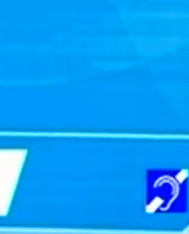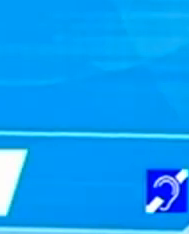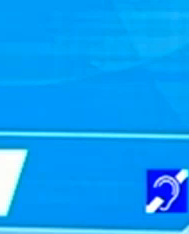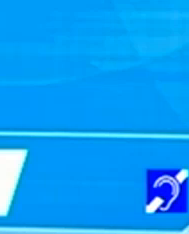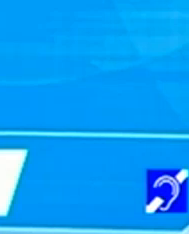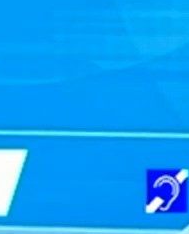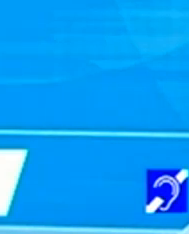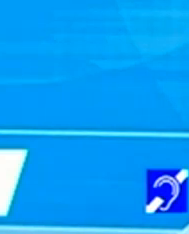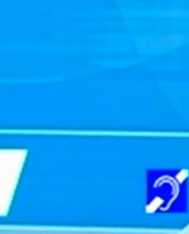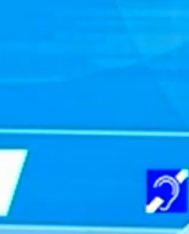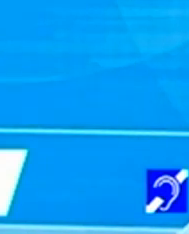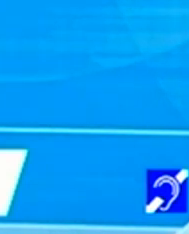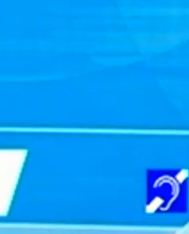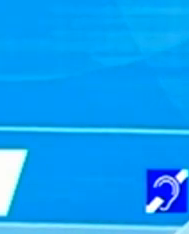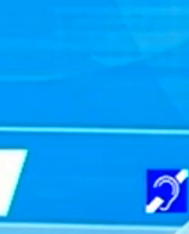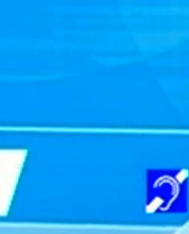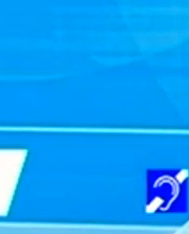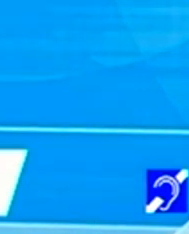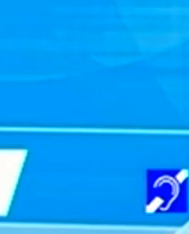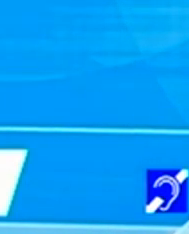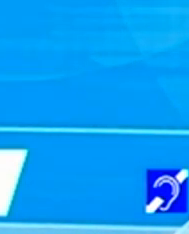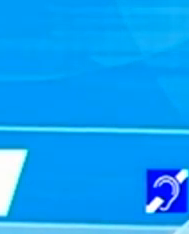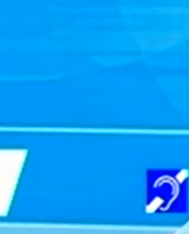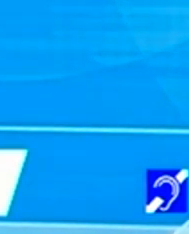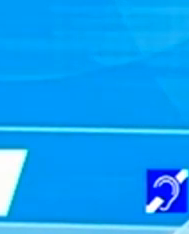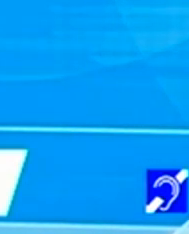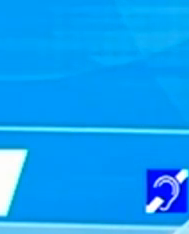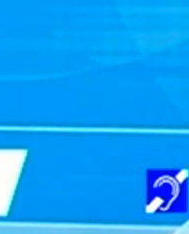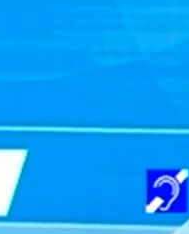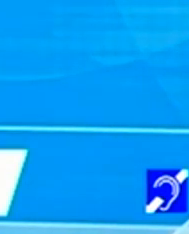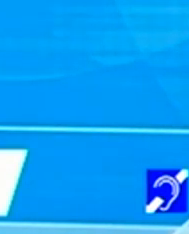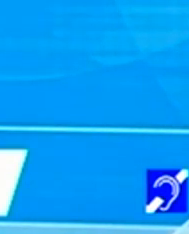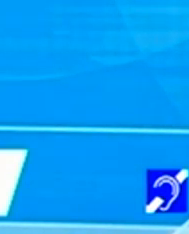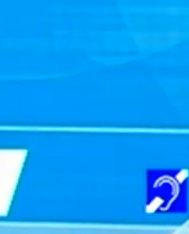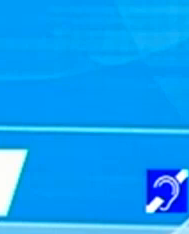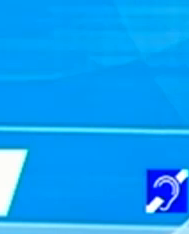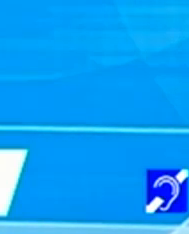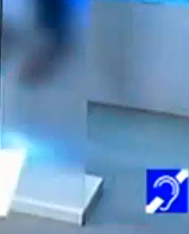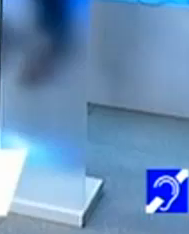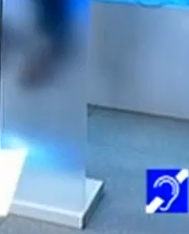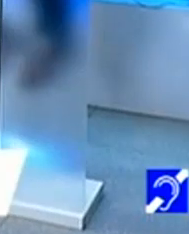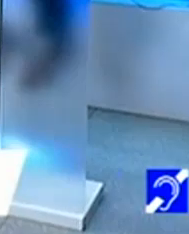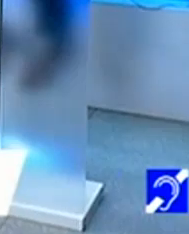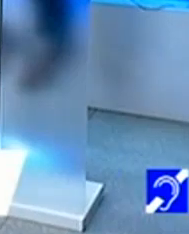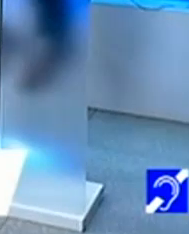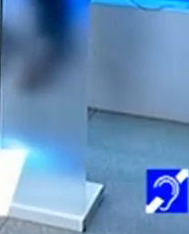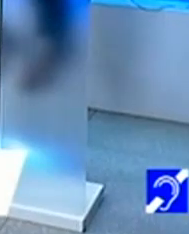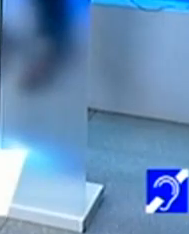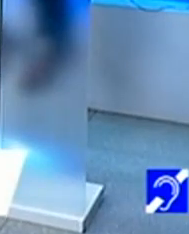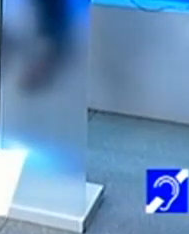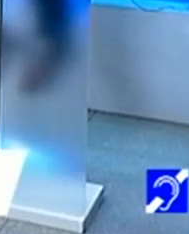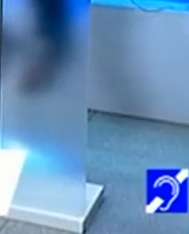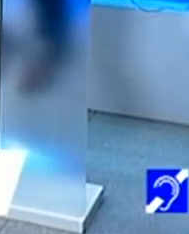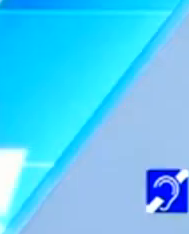spuneam, în persoană, da, fizic, în Galecia, în aceste alegeri, da? Aveți în vedere la ce, în aceste alegeri la dezbateri.